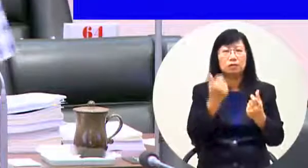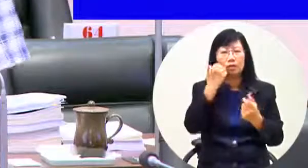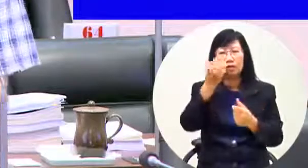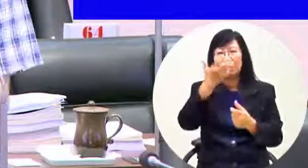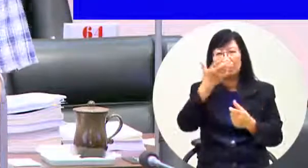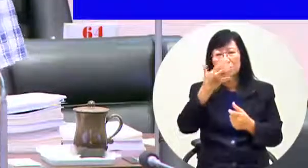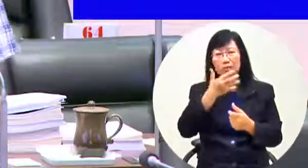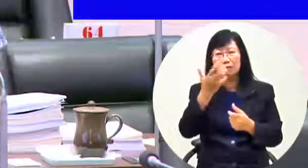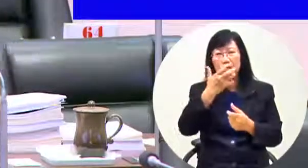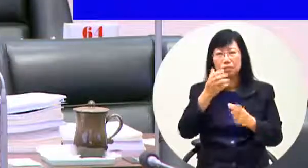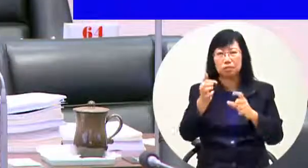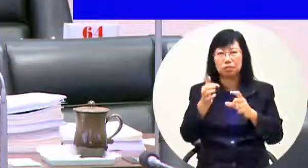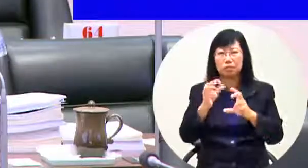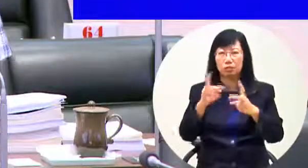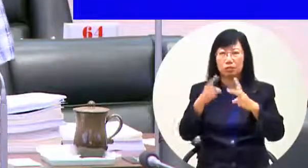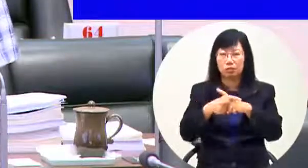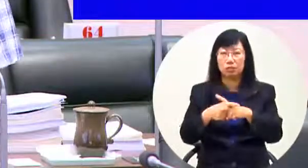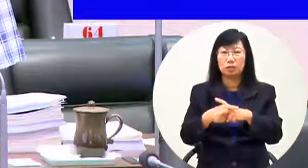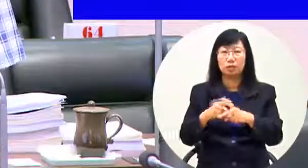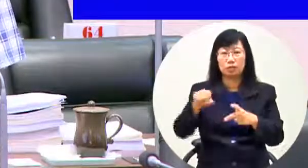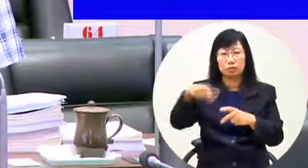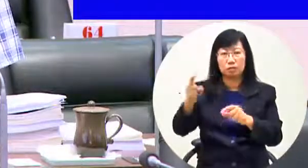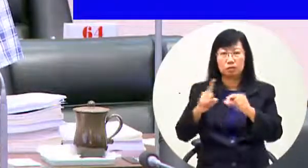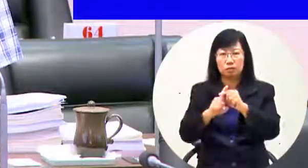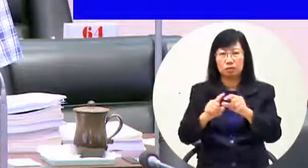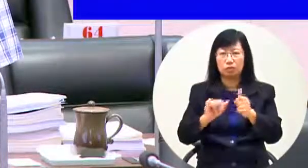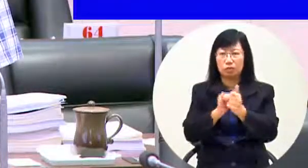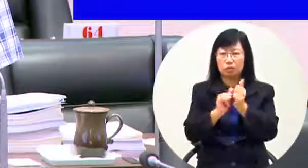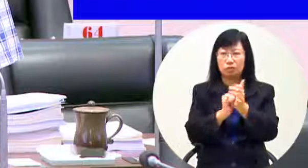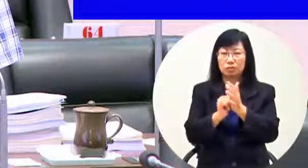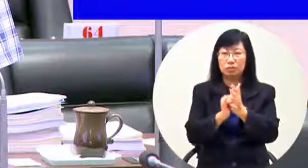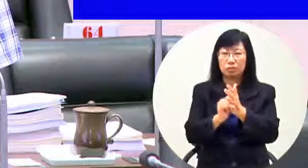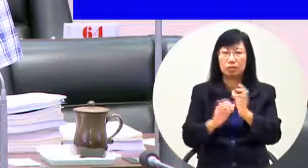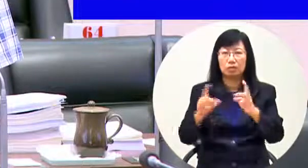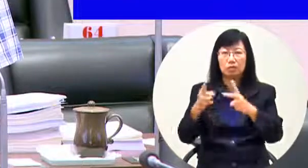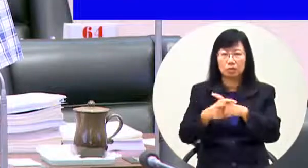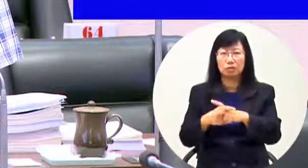一个中校国小，再有一个。其他的